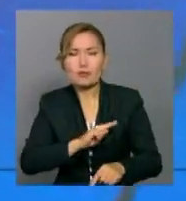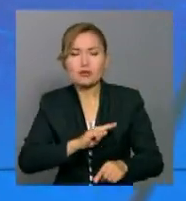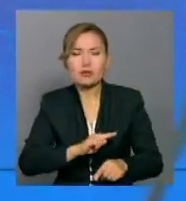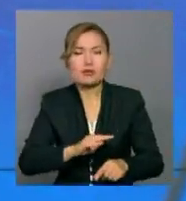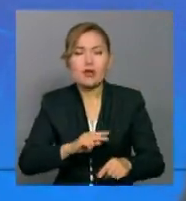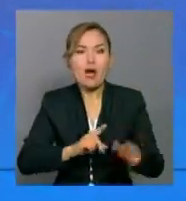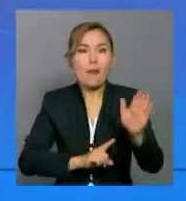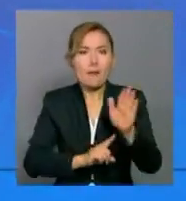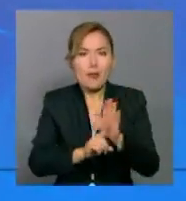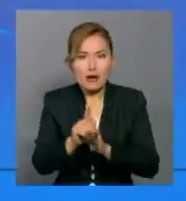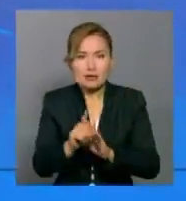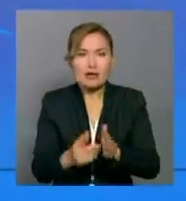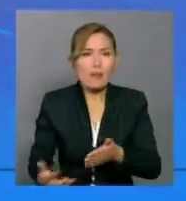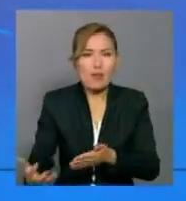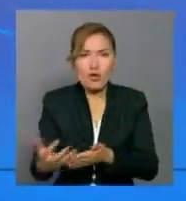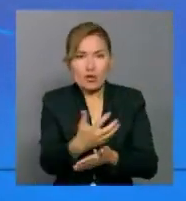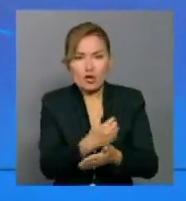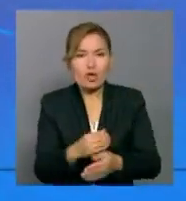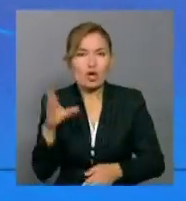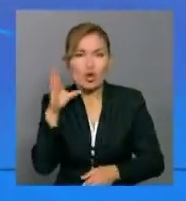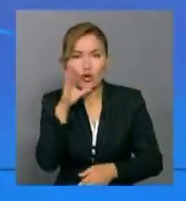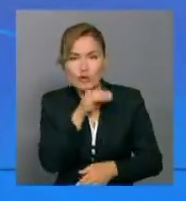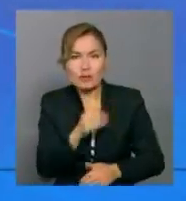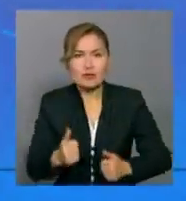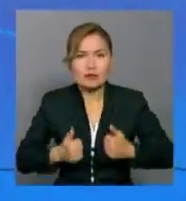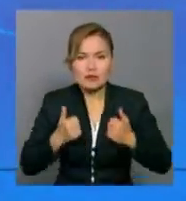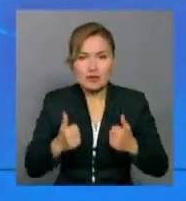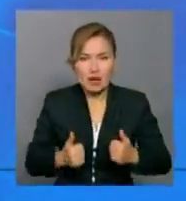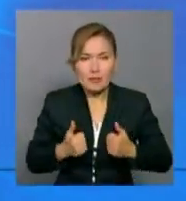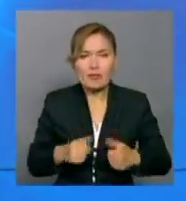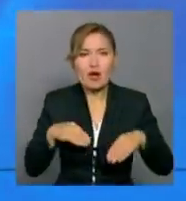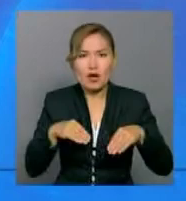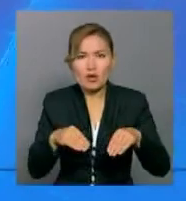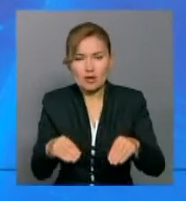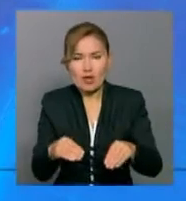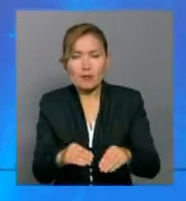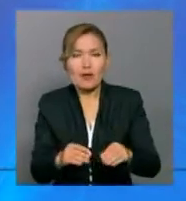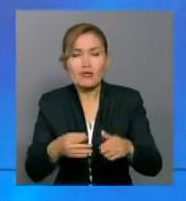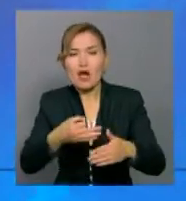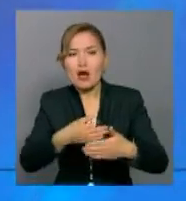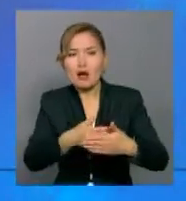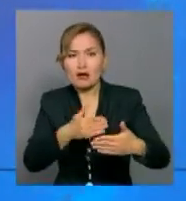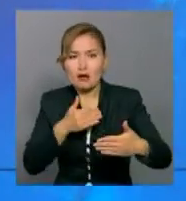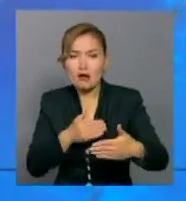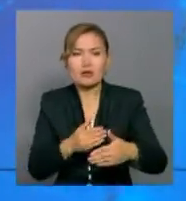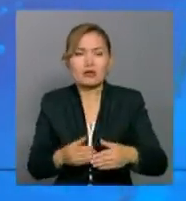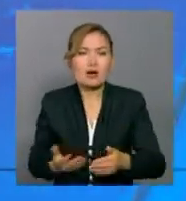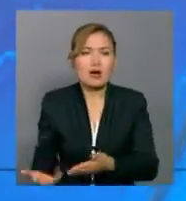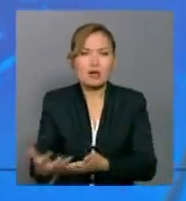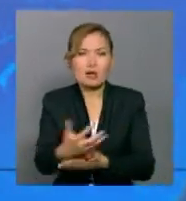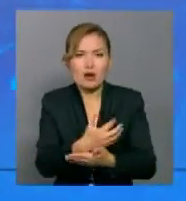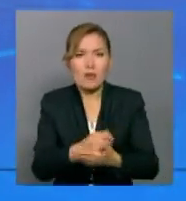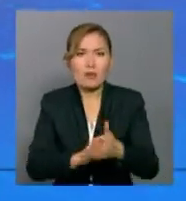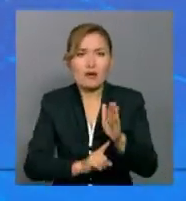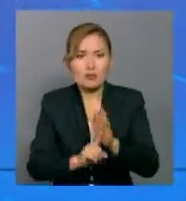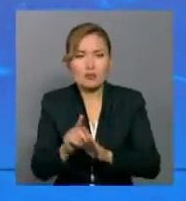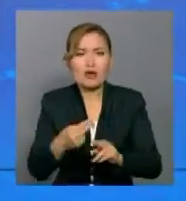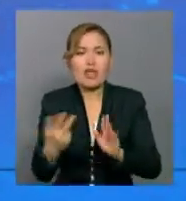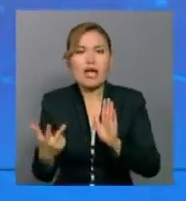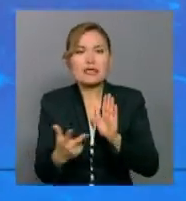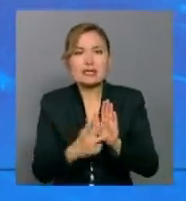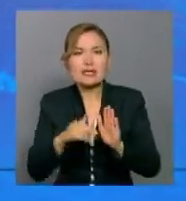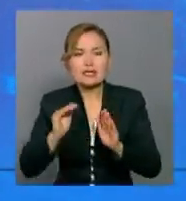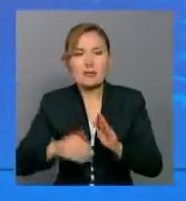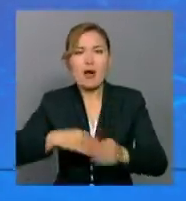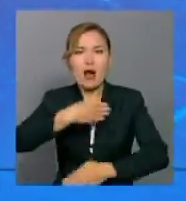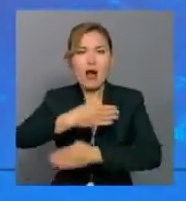отыр. Сондықтан да ризығын жерден табатын шаруалар жиын терімге ерте қамданды. Биыл өңірде орақ науқанына 8000